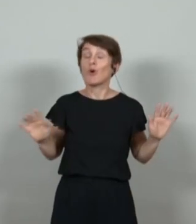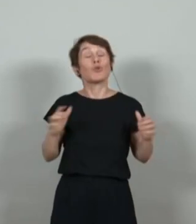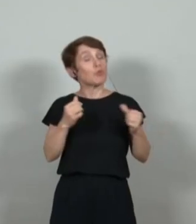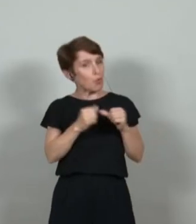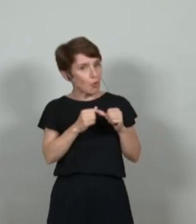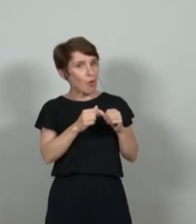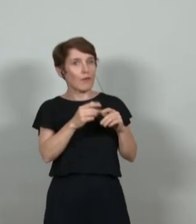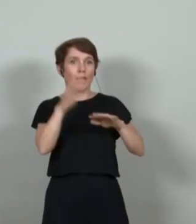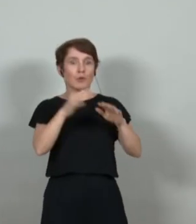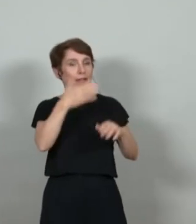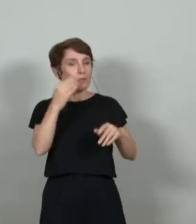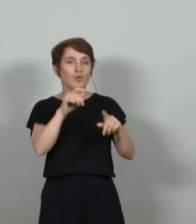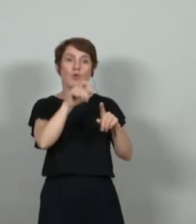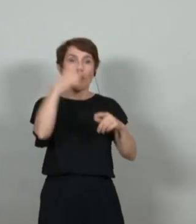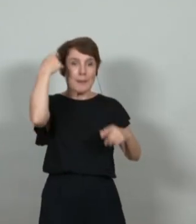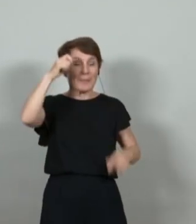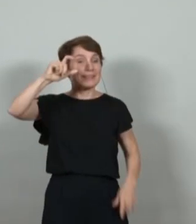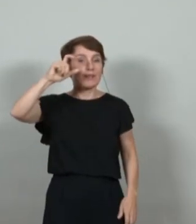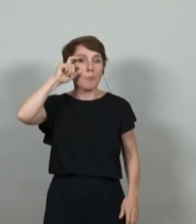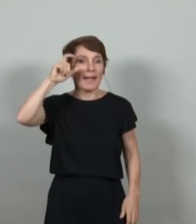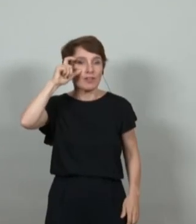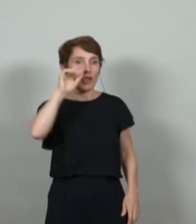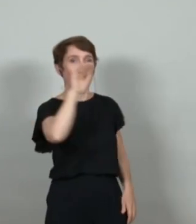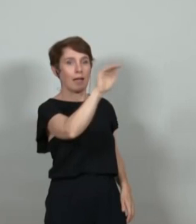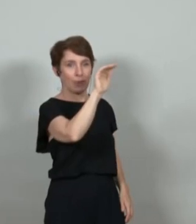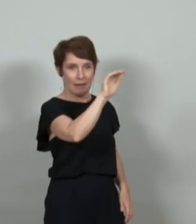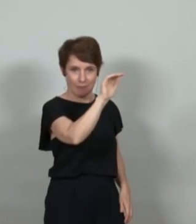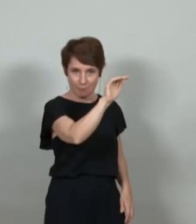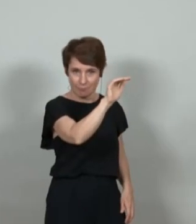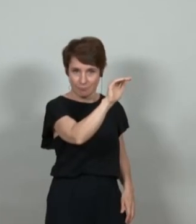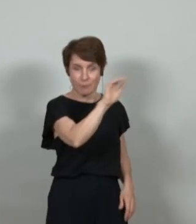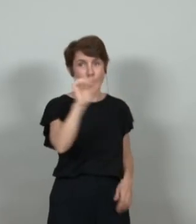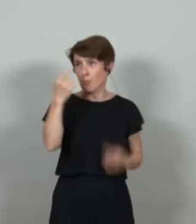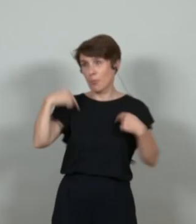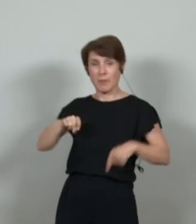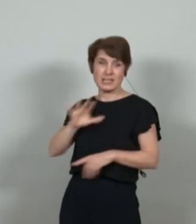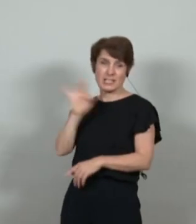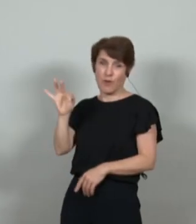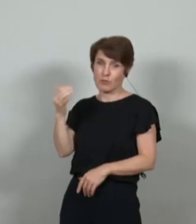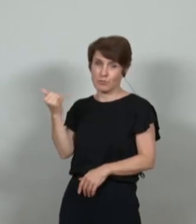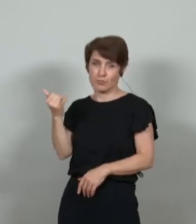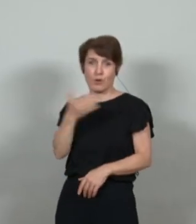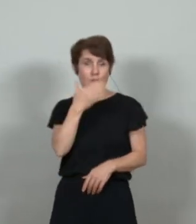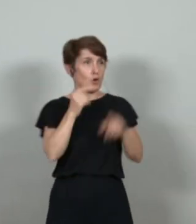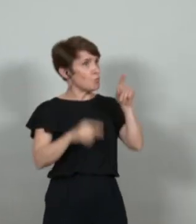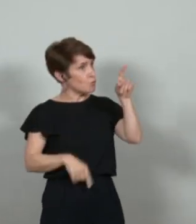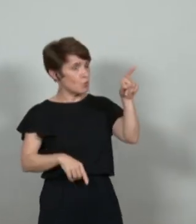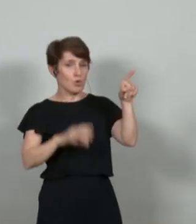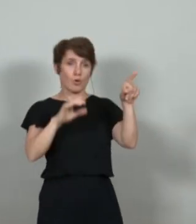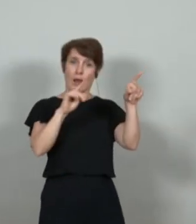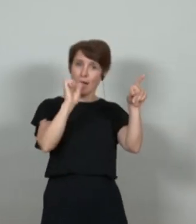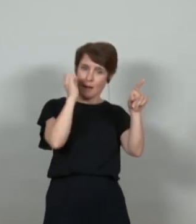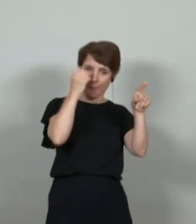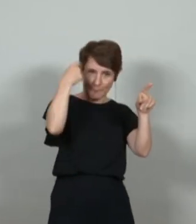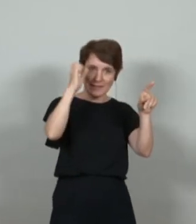directement à Joe Biden plutôt qu'à la première ministre de façon à ce que nous soyons assez rigoureux par rapport à une